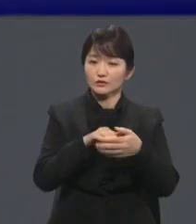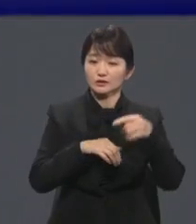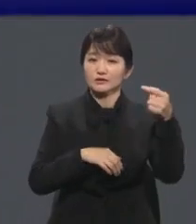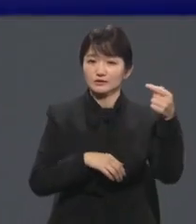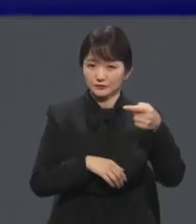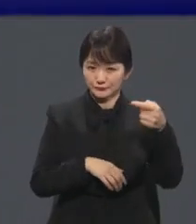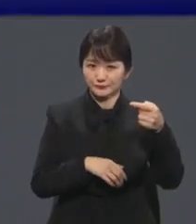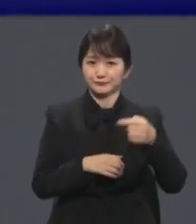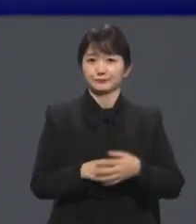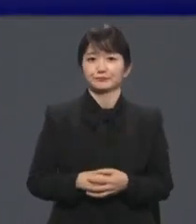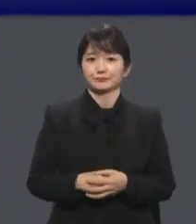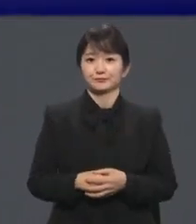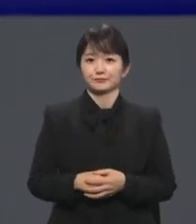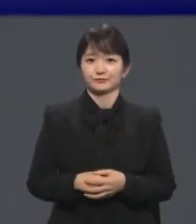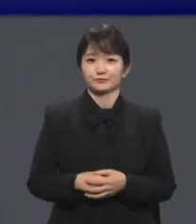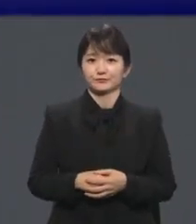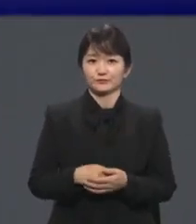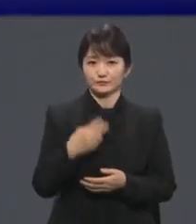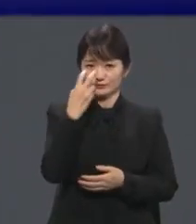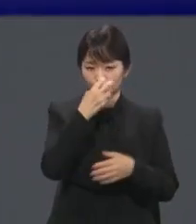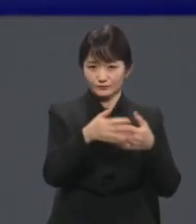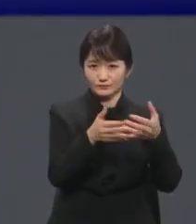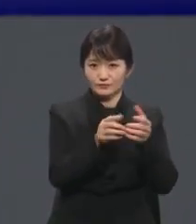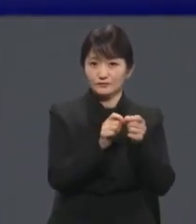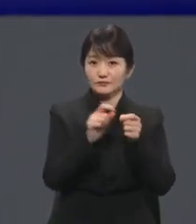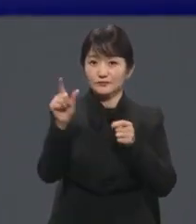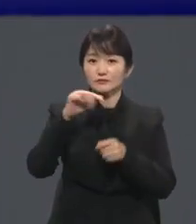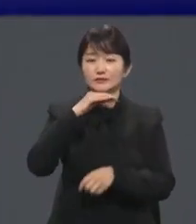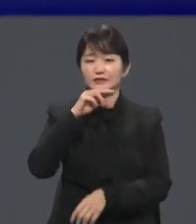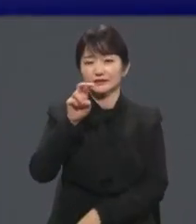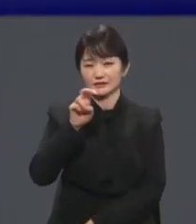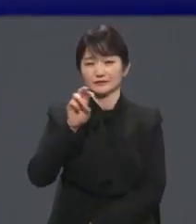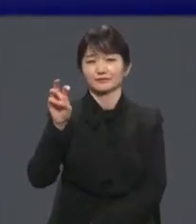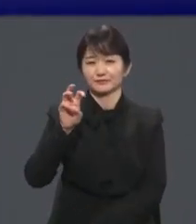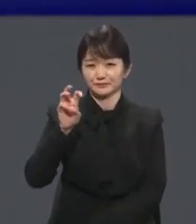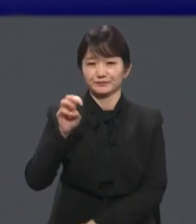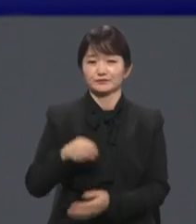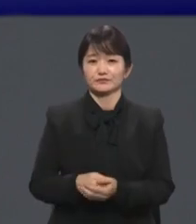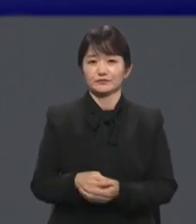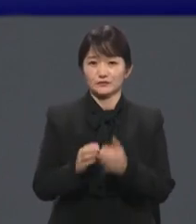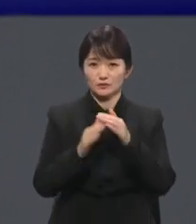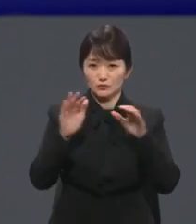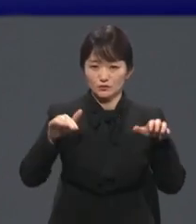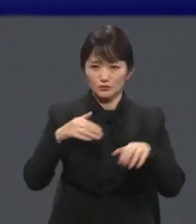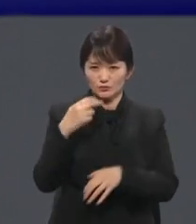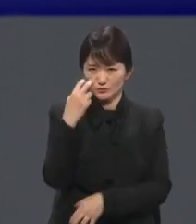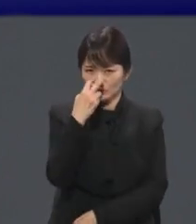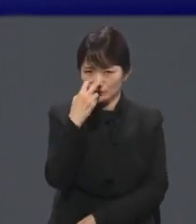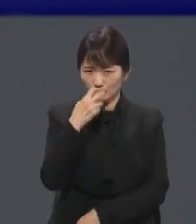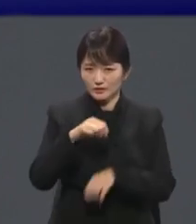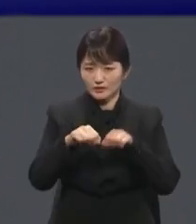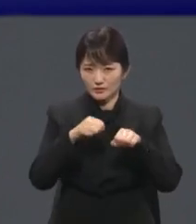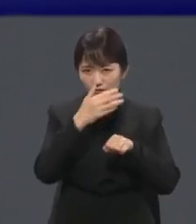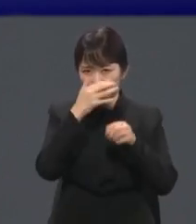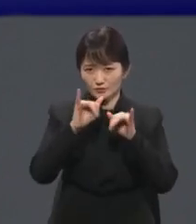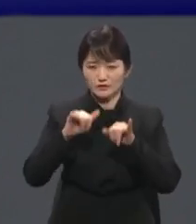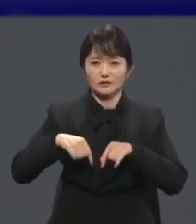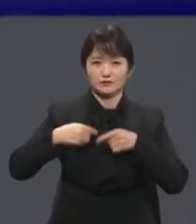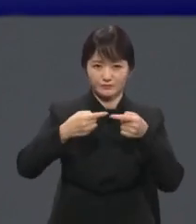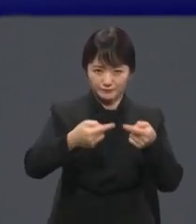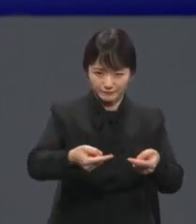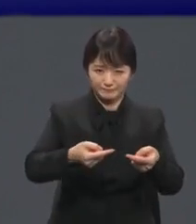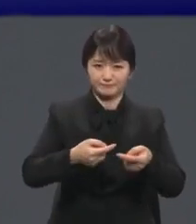보신 것처럼 순찰 때 상당수가 203 세대라고 해요 동네 치한 활동에 젊은 친구들이 적극적으로 나서는